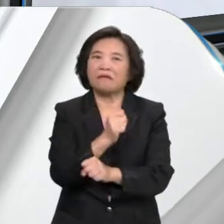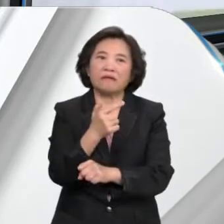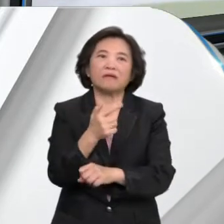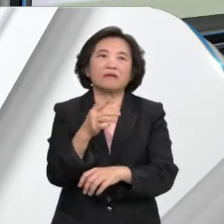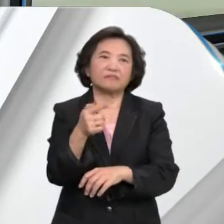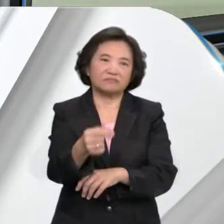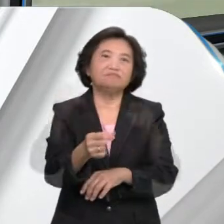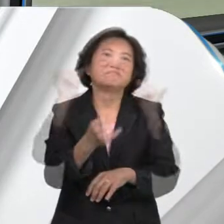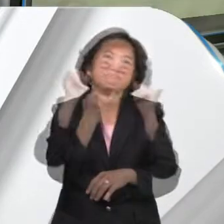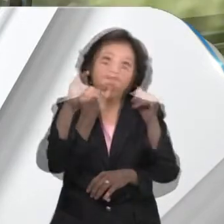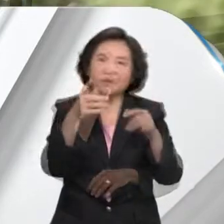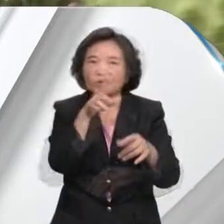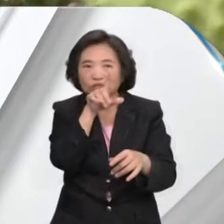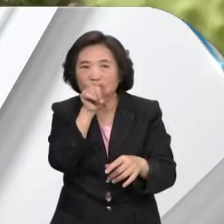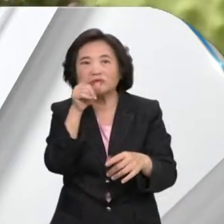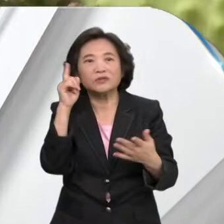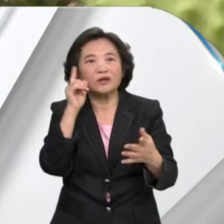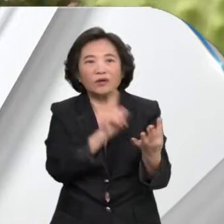的损失。